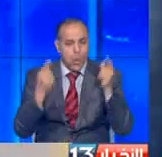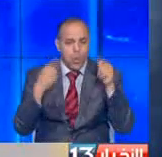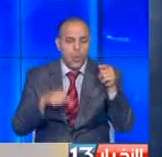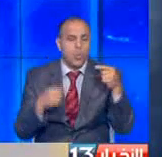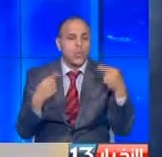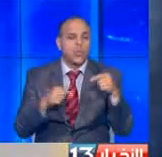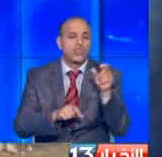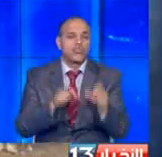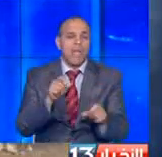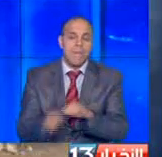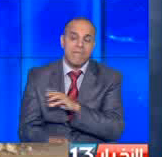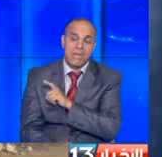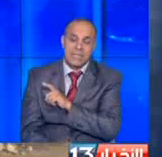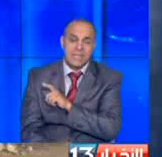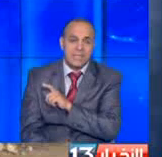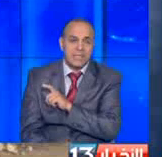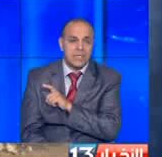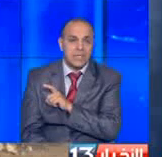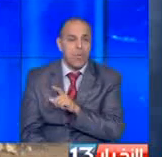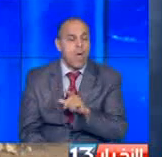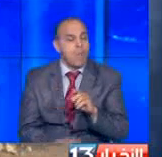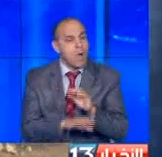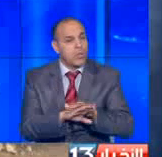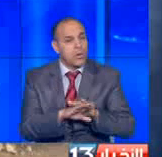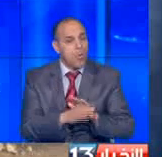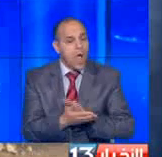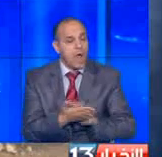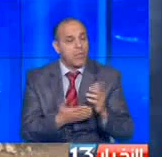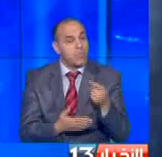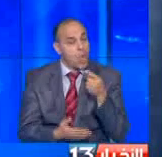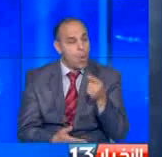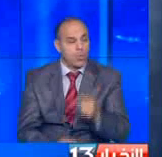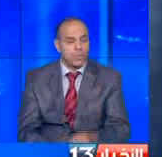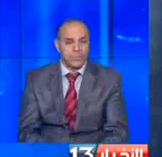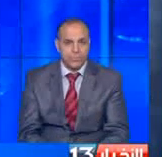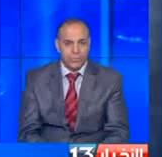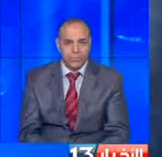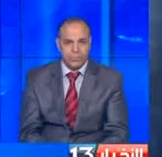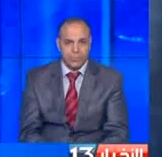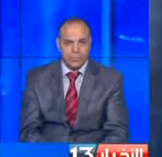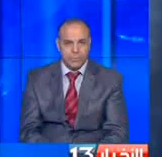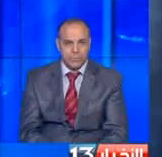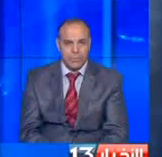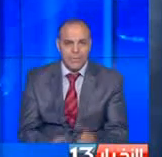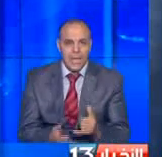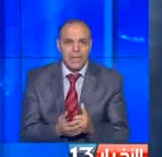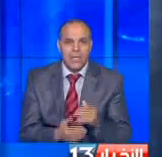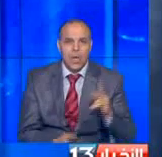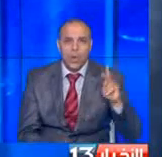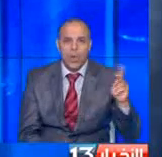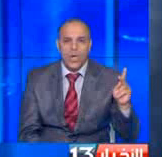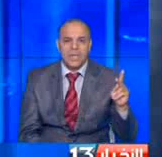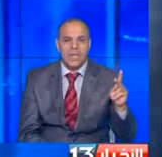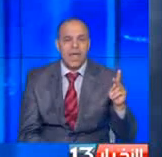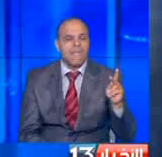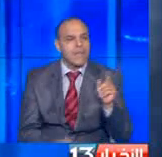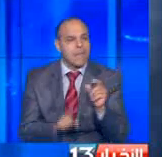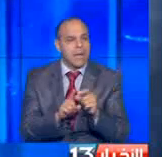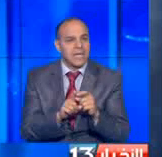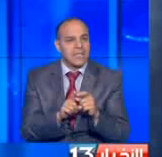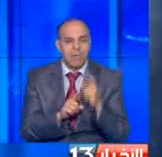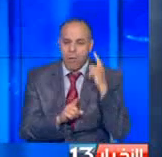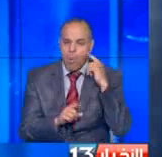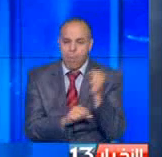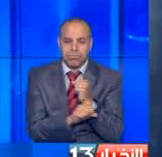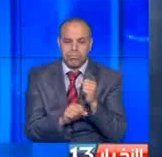الفلسطيني ومقدراته وارضه في مدينه كويتا جنوب غرب باكستان ادى انفجار